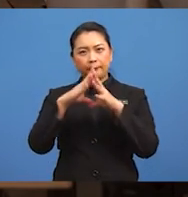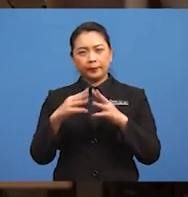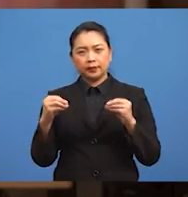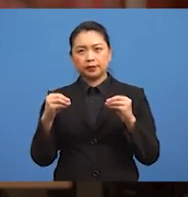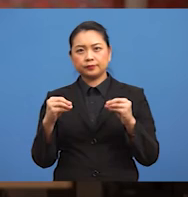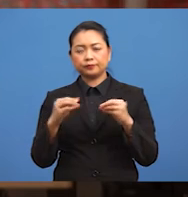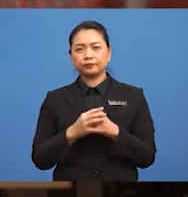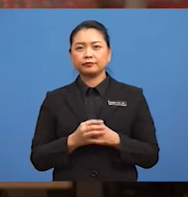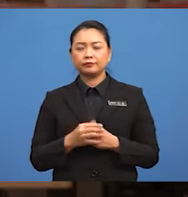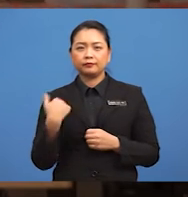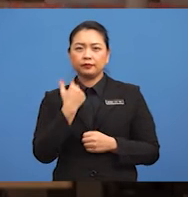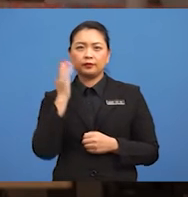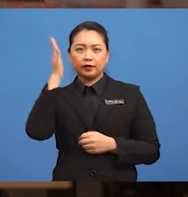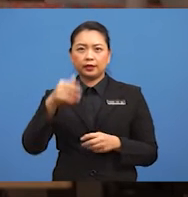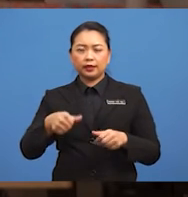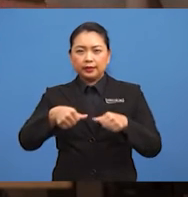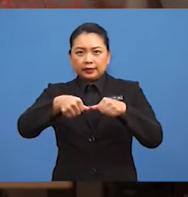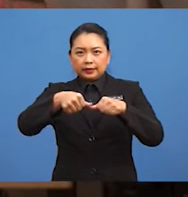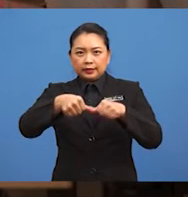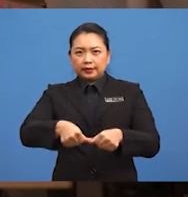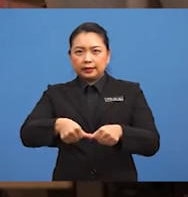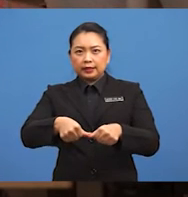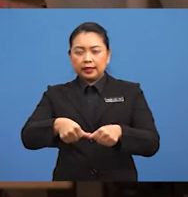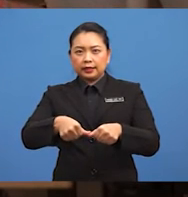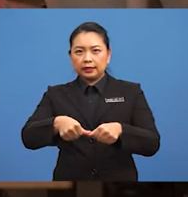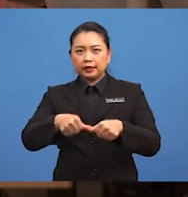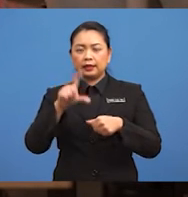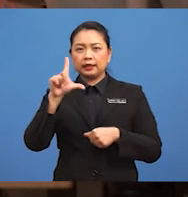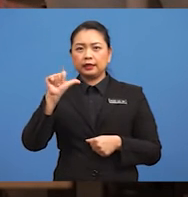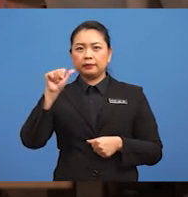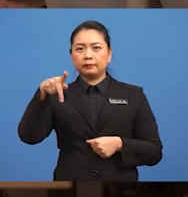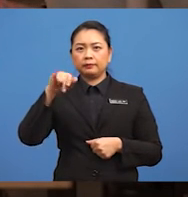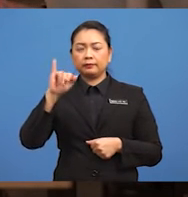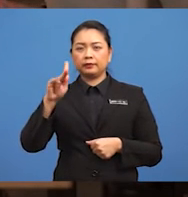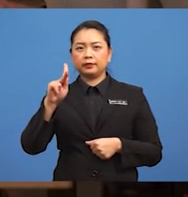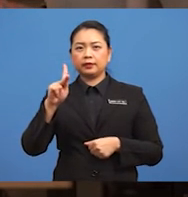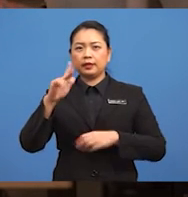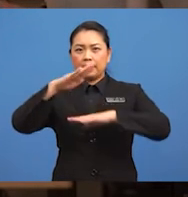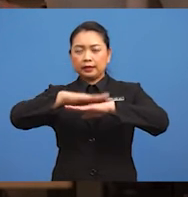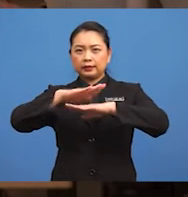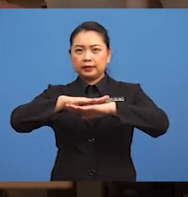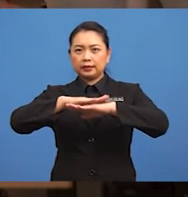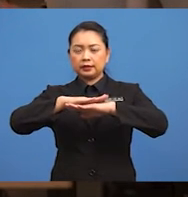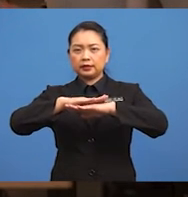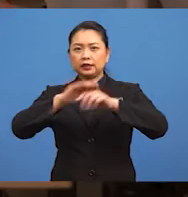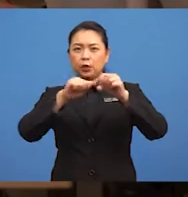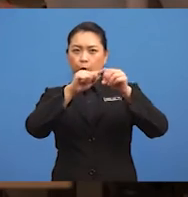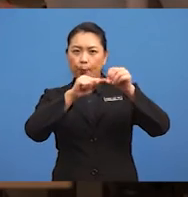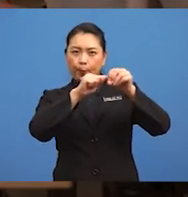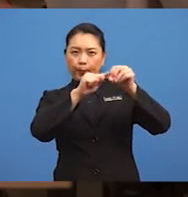ni, kita akan tekankan lapik menghala ke atas lubang